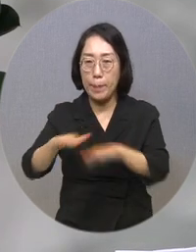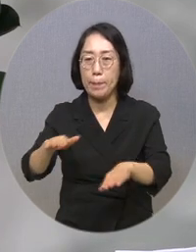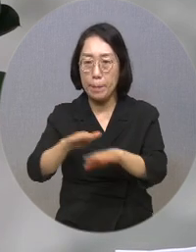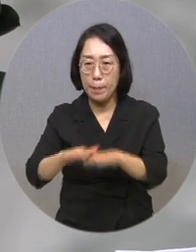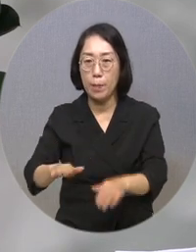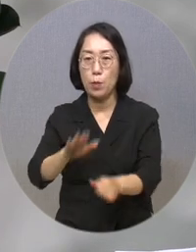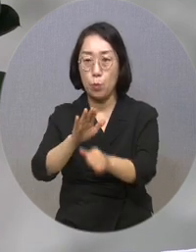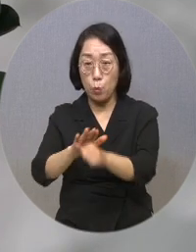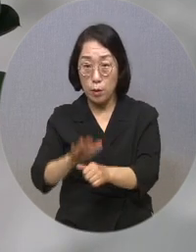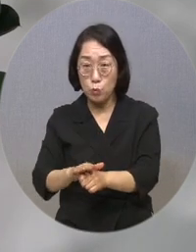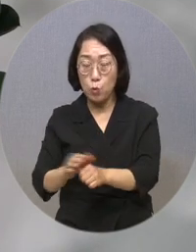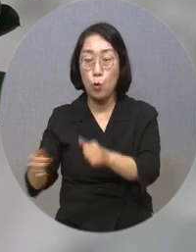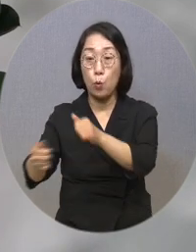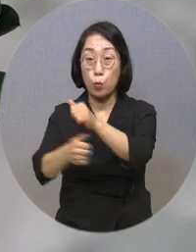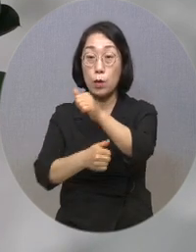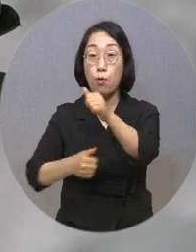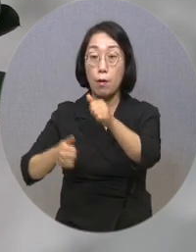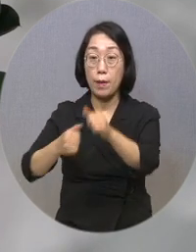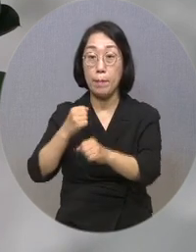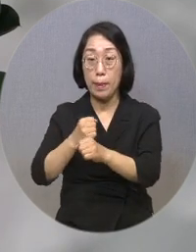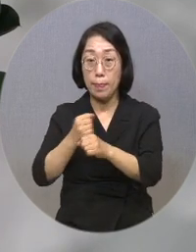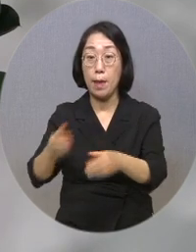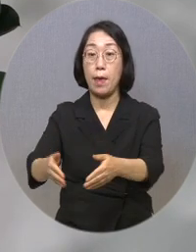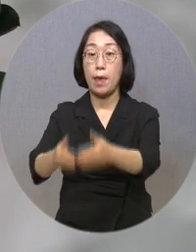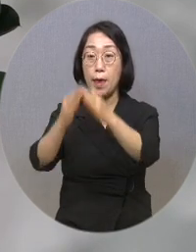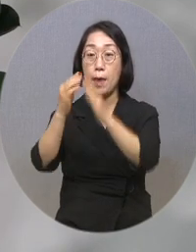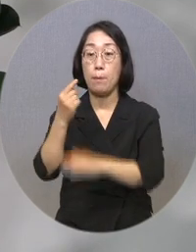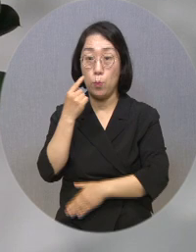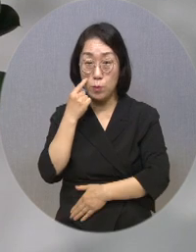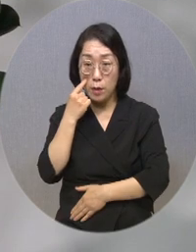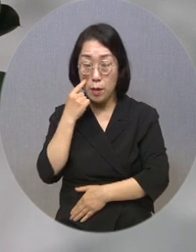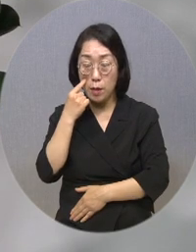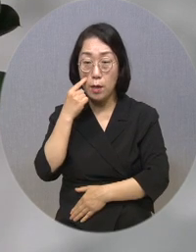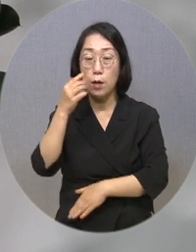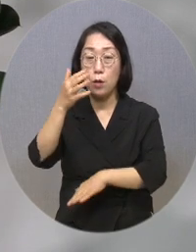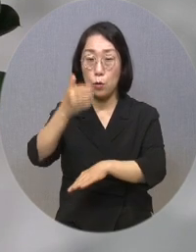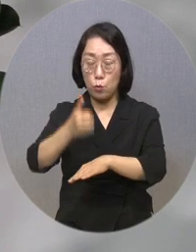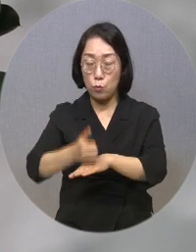만들자 그랬는데 이게 사법권 침해라고 해서 실제